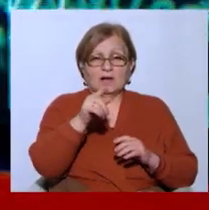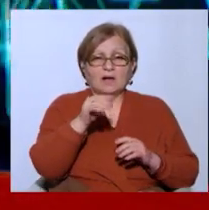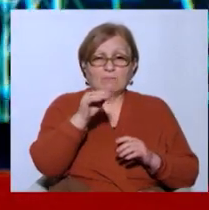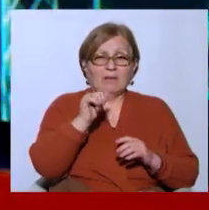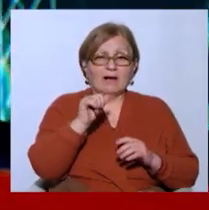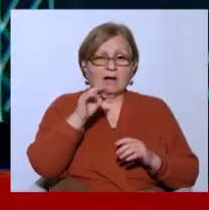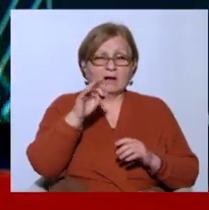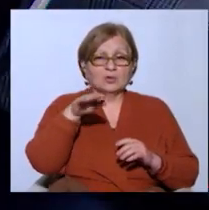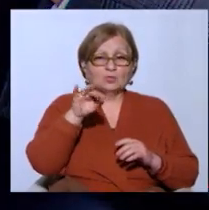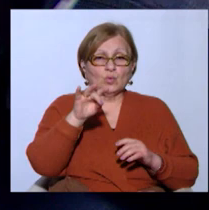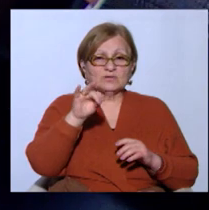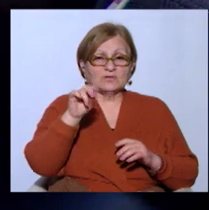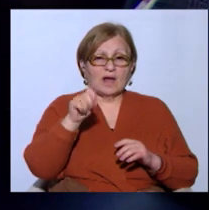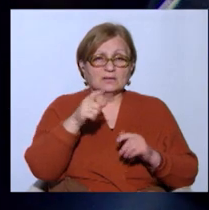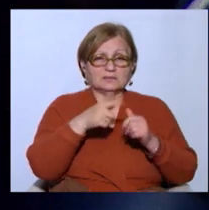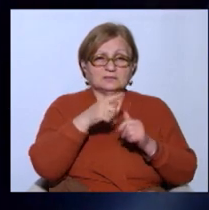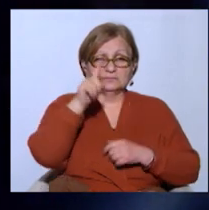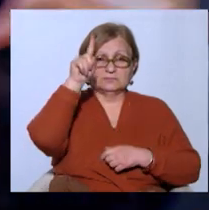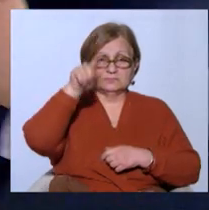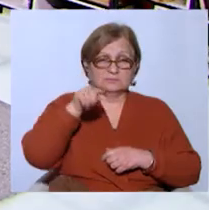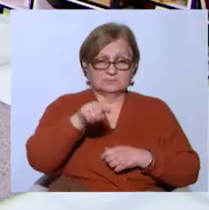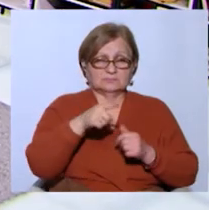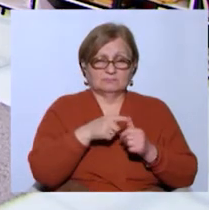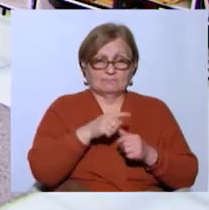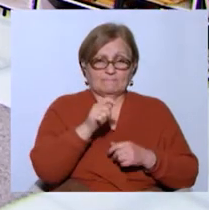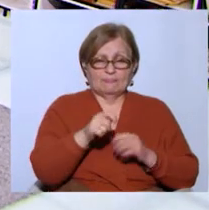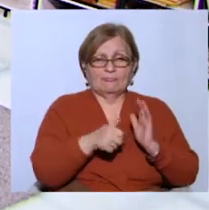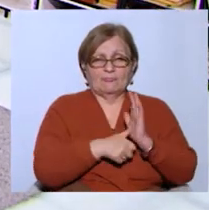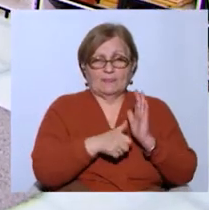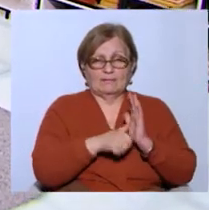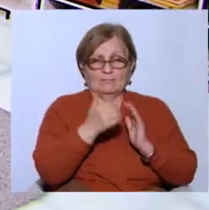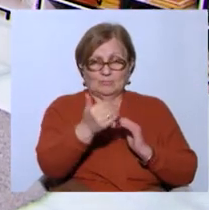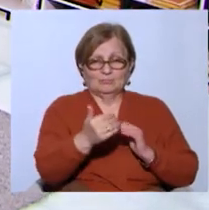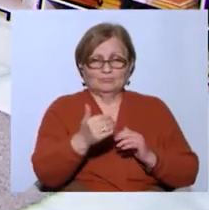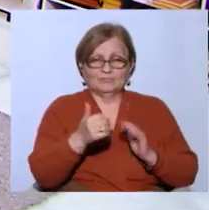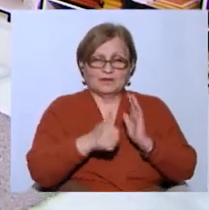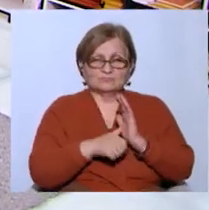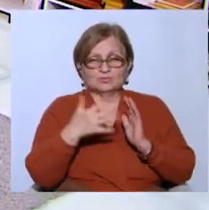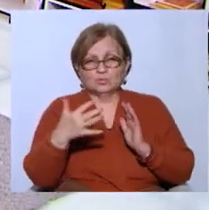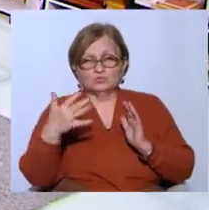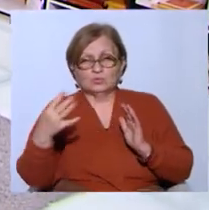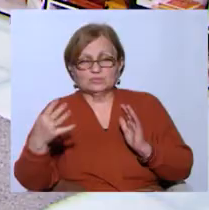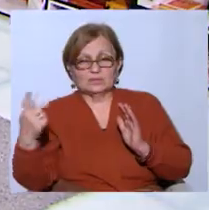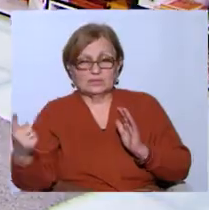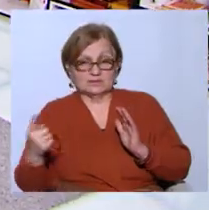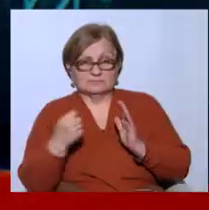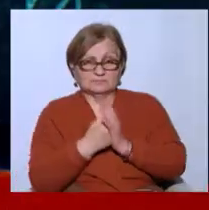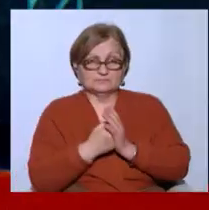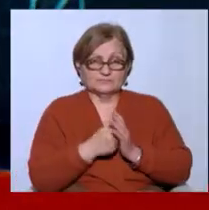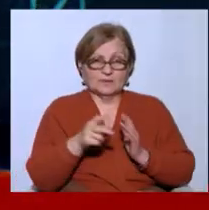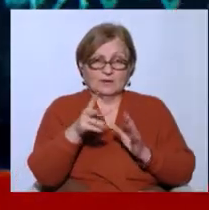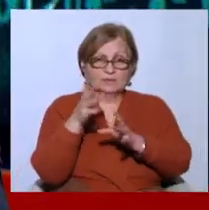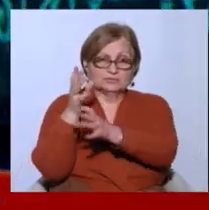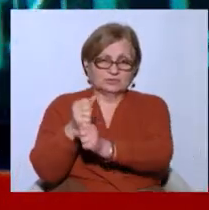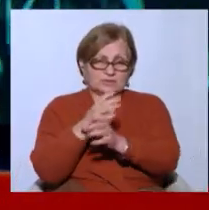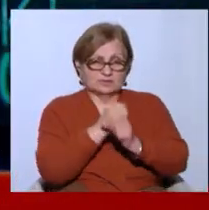ფაქტორიალი ხო არის 8, 7, 6 და ასე შემდეგ 1-მდე და 6-ის ფაქტორი არის 6, 5, 4 1-მდე. ესენი ხო შეიკვეცება,